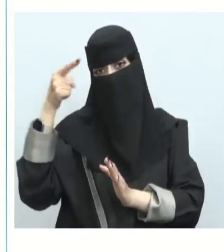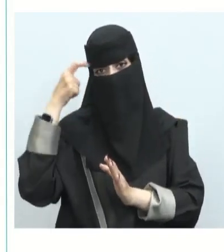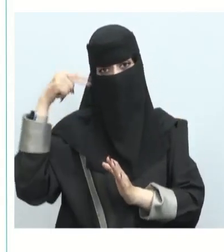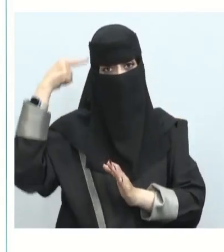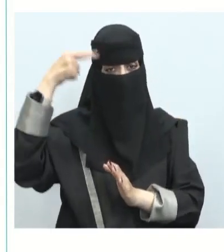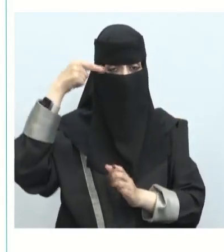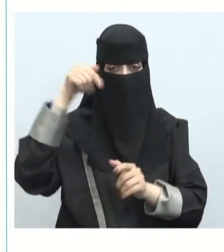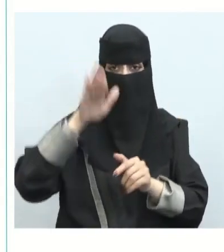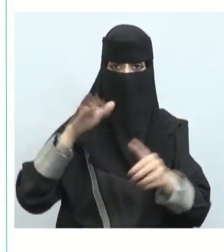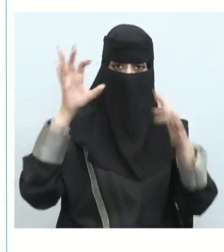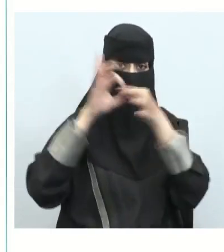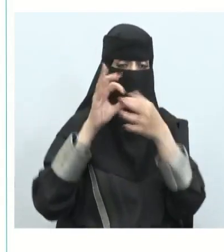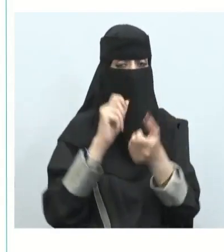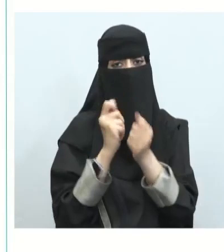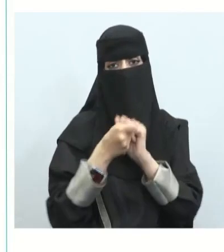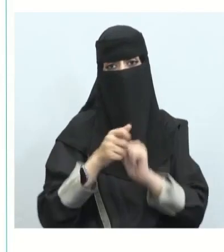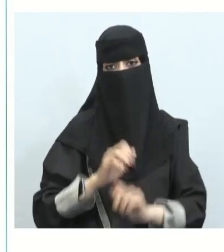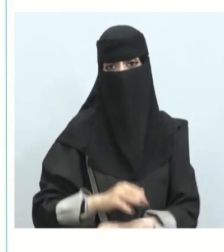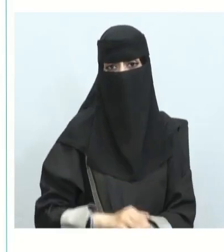فيما يتعلق في